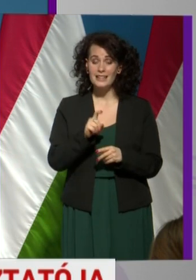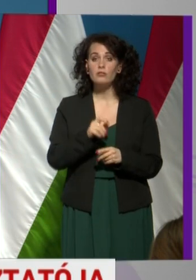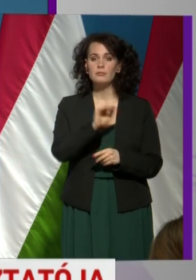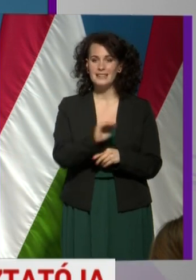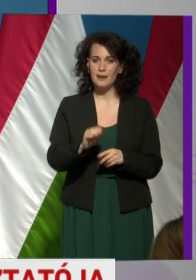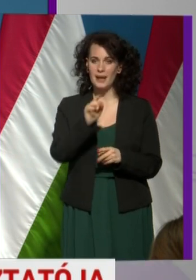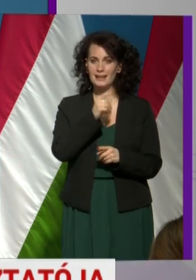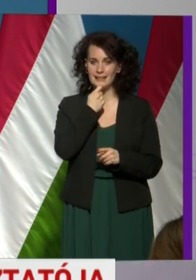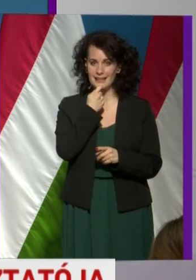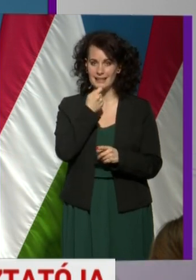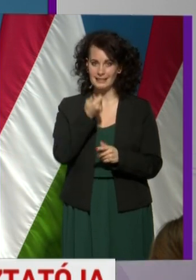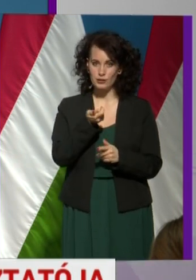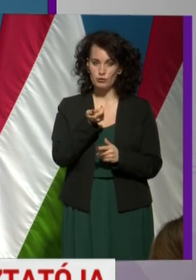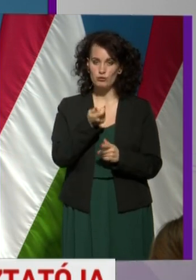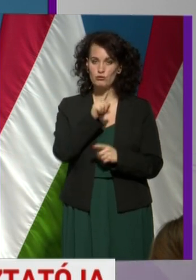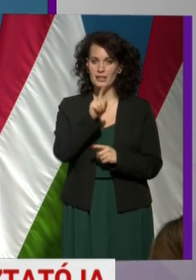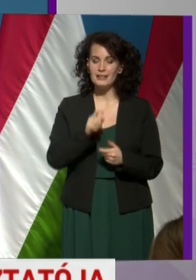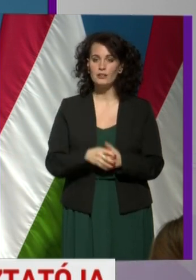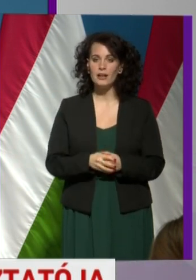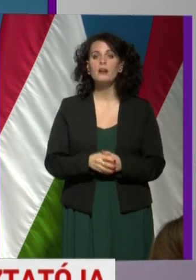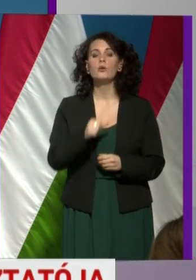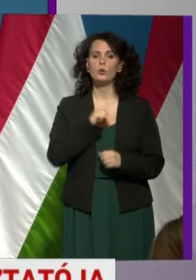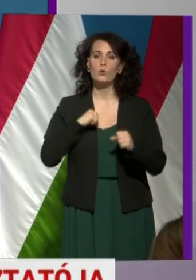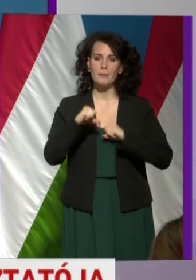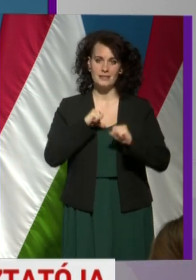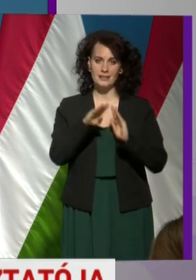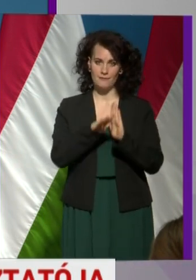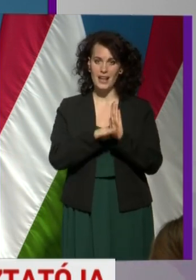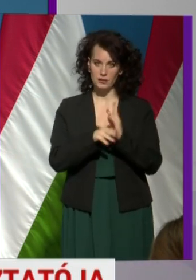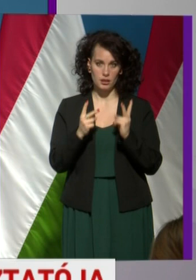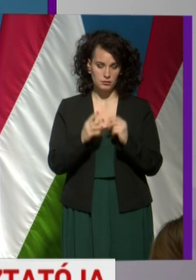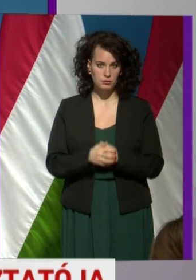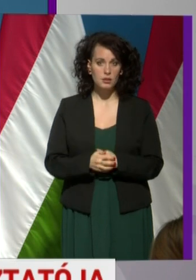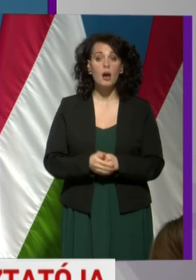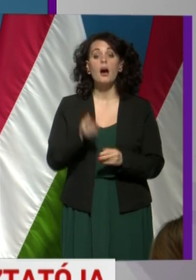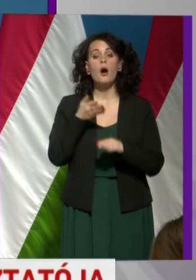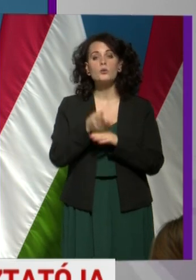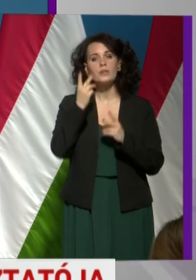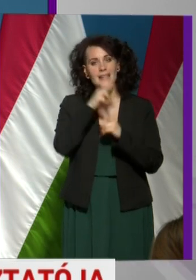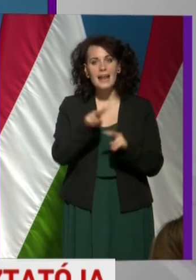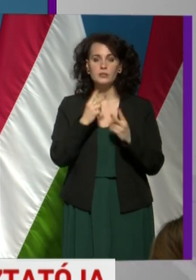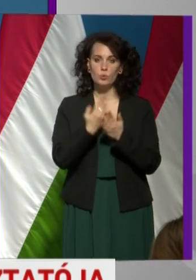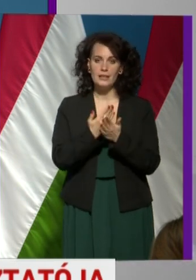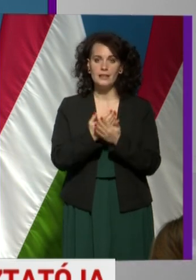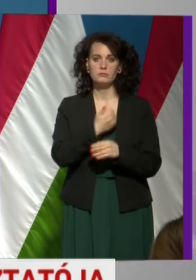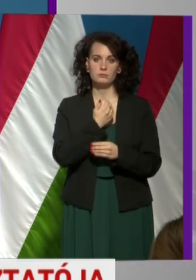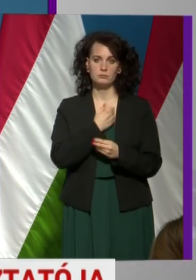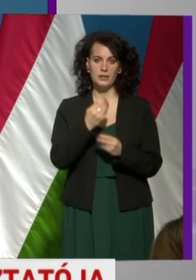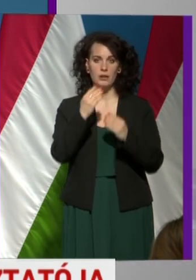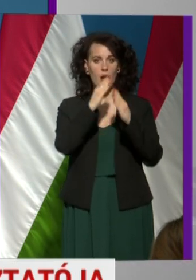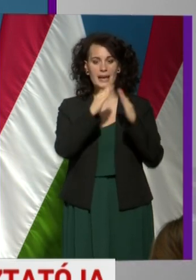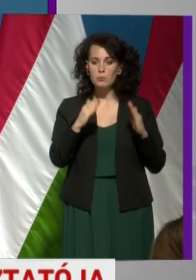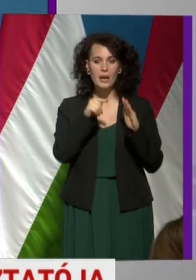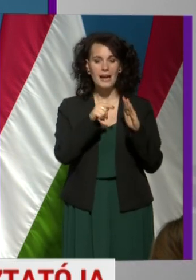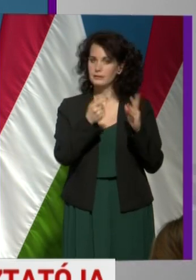gyermekétkeztetés kérdésköre. Ez ugye rögzítsük önkormányzati feladat. Ahhoz, hogy ez ellátható legyen, az iskola épületeket egyébként nem